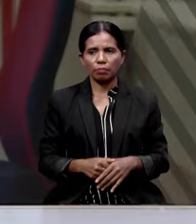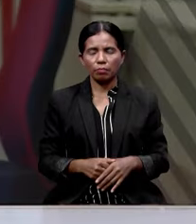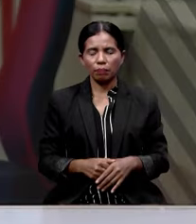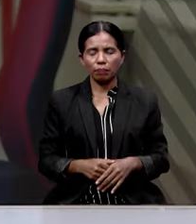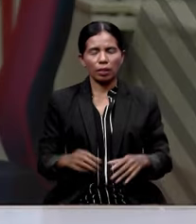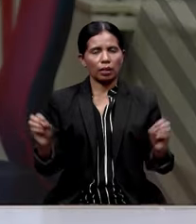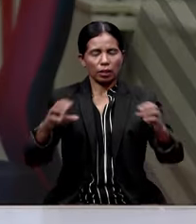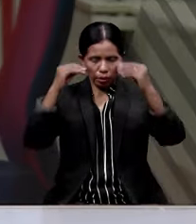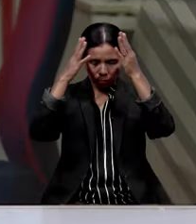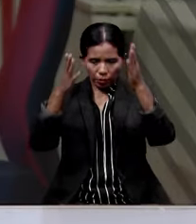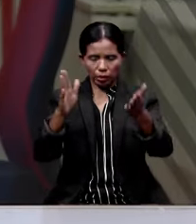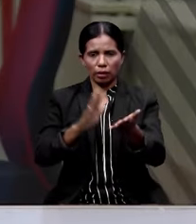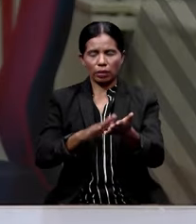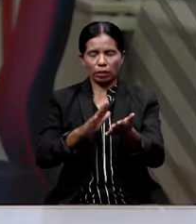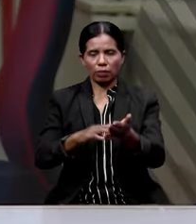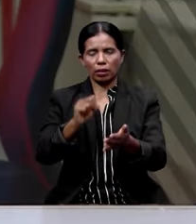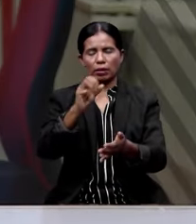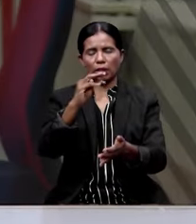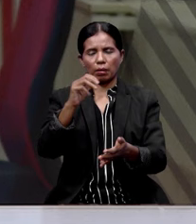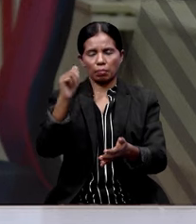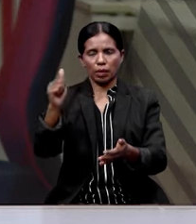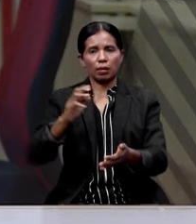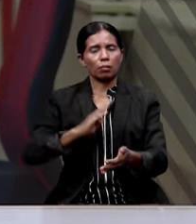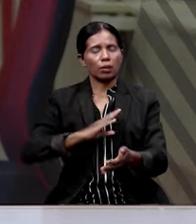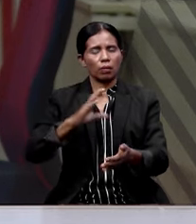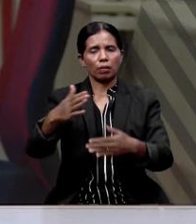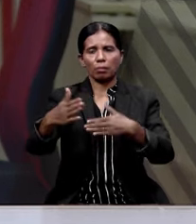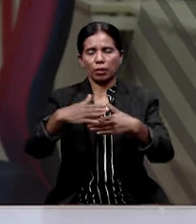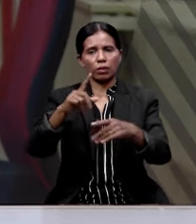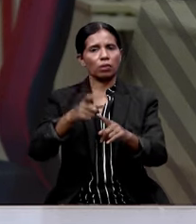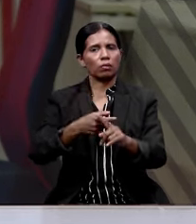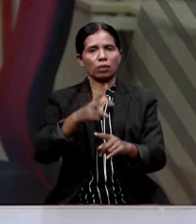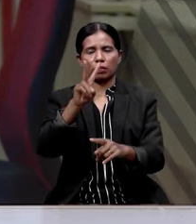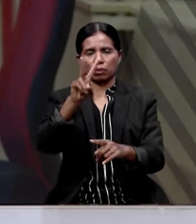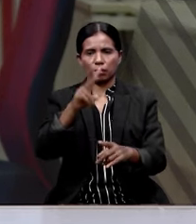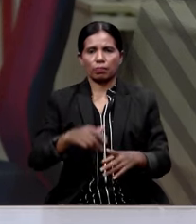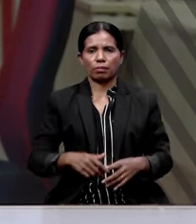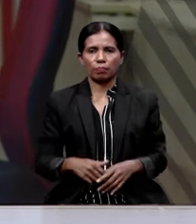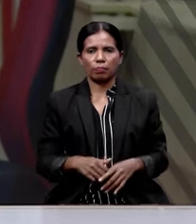Menis profesor ia Sekolah Sekunder Jeral Numero 01 Baukau Besik Fulan Ruana.